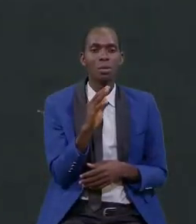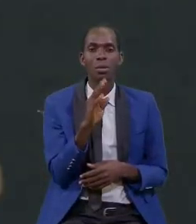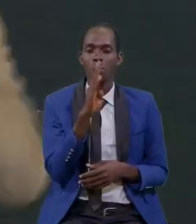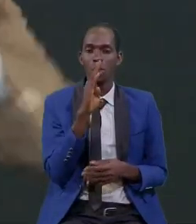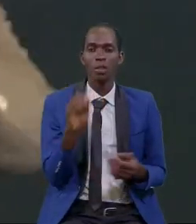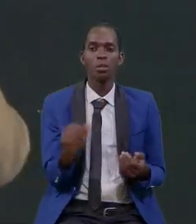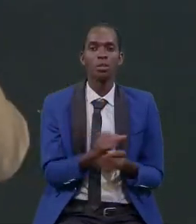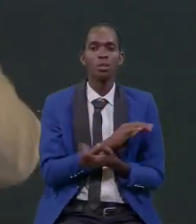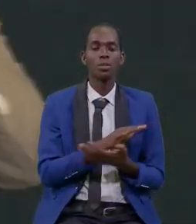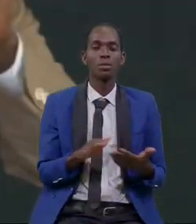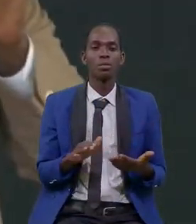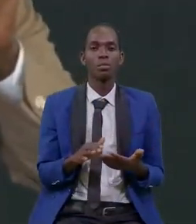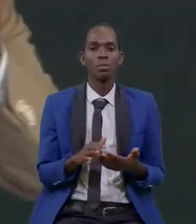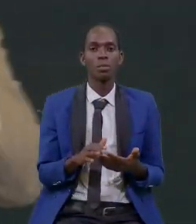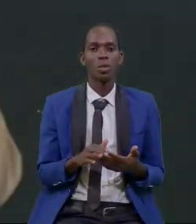Sera détruit